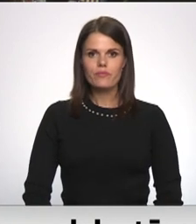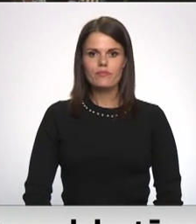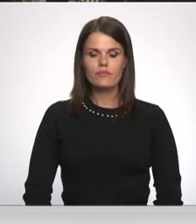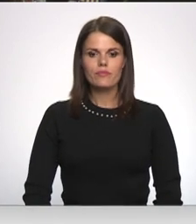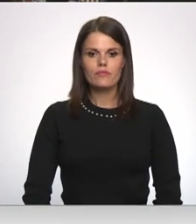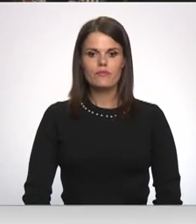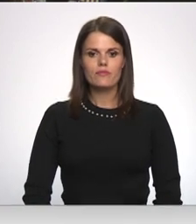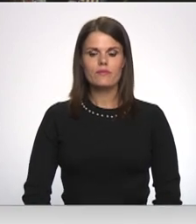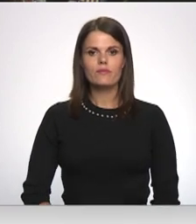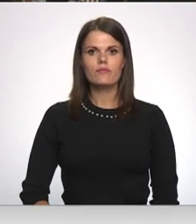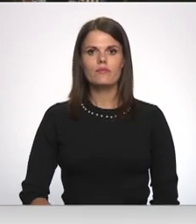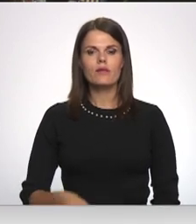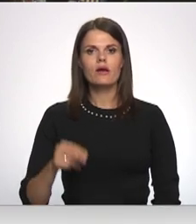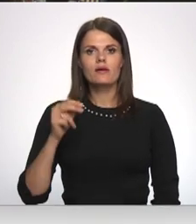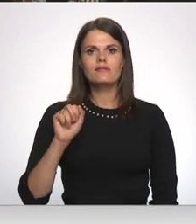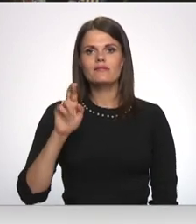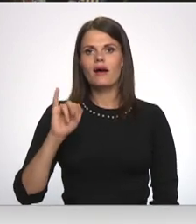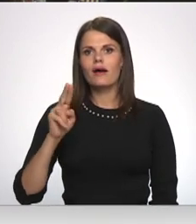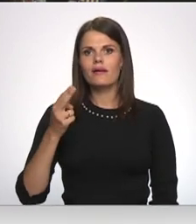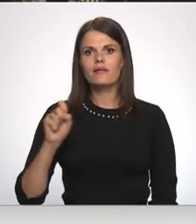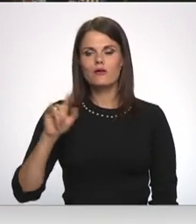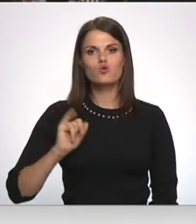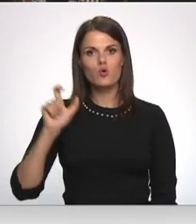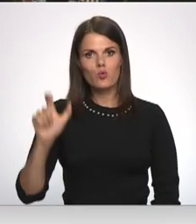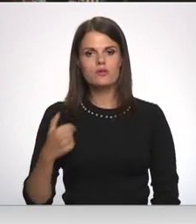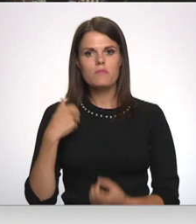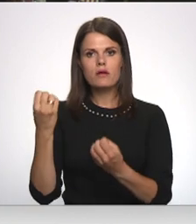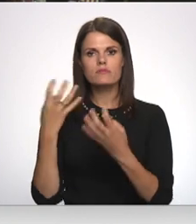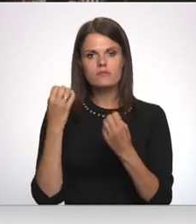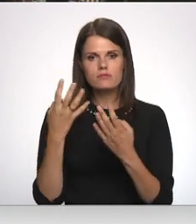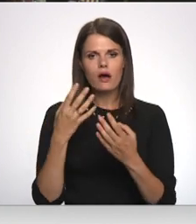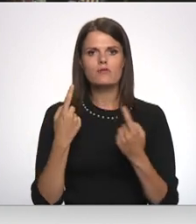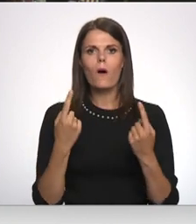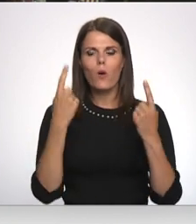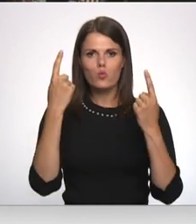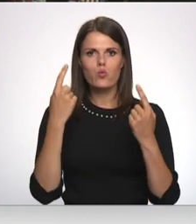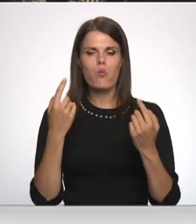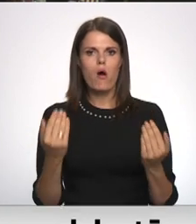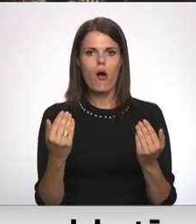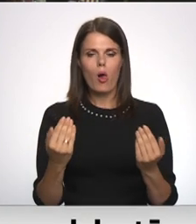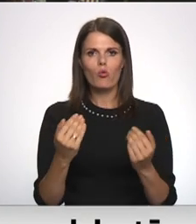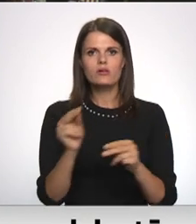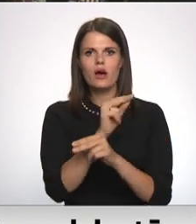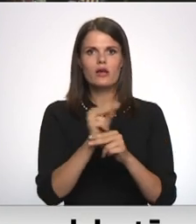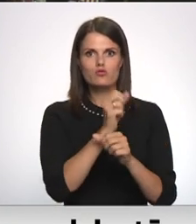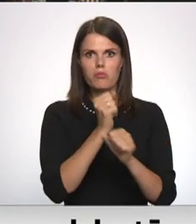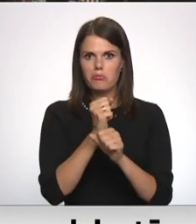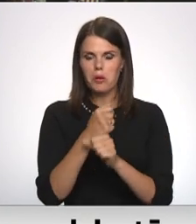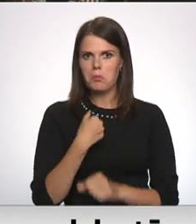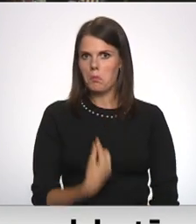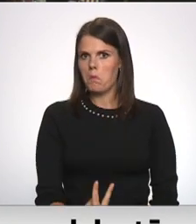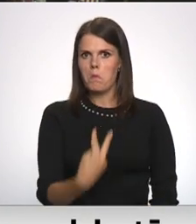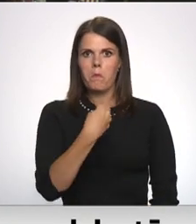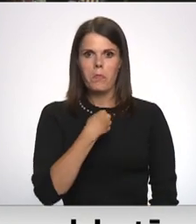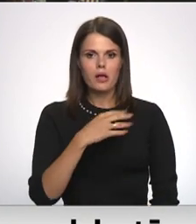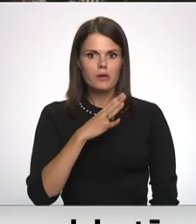Zariņas kundze man stāstīja un rādīja aktuālos restaurācijas darbus muižā. Es biju ļoti patīkam